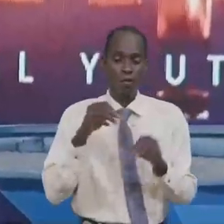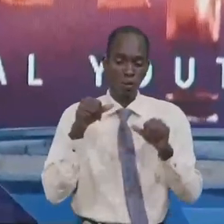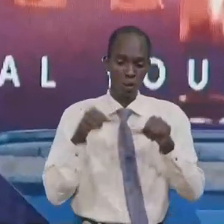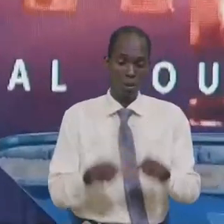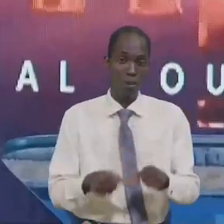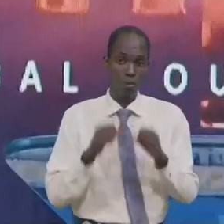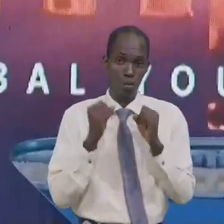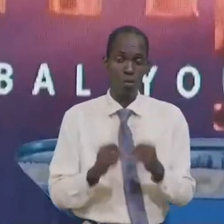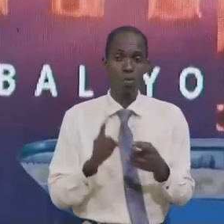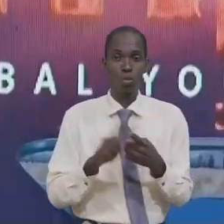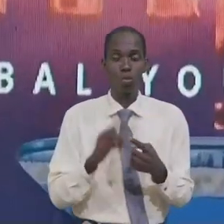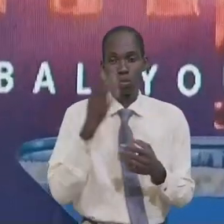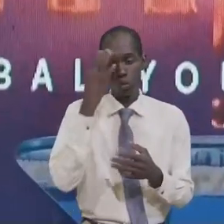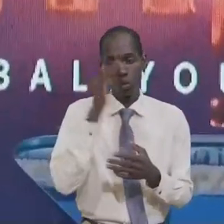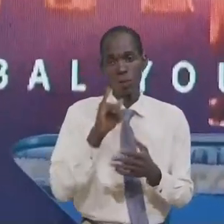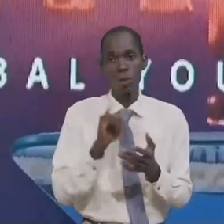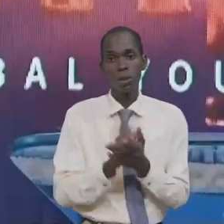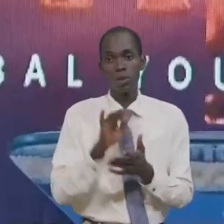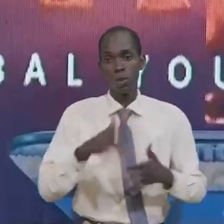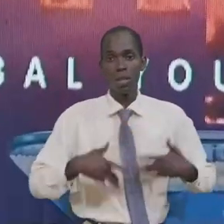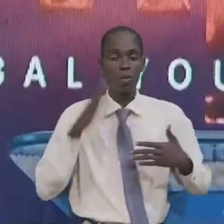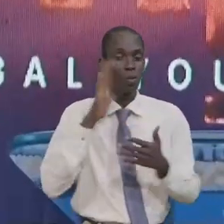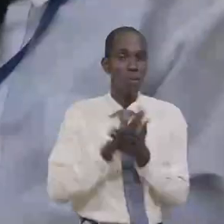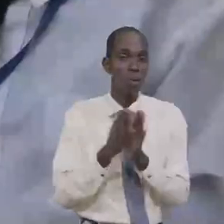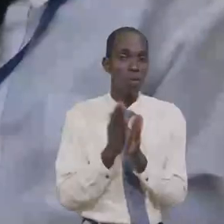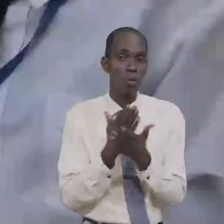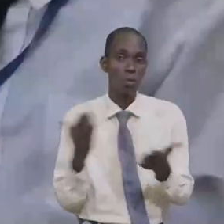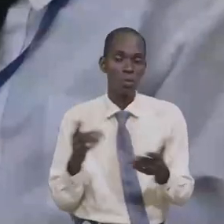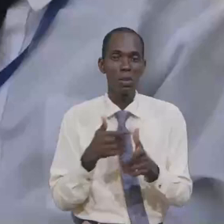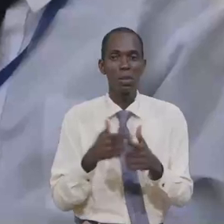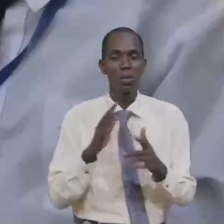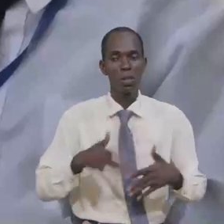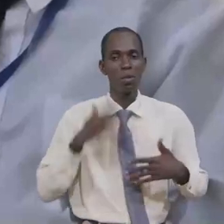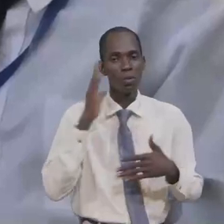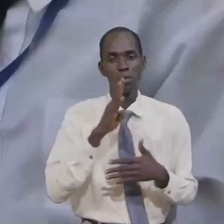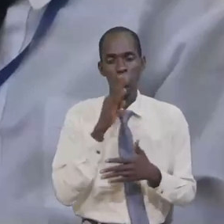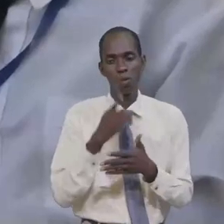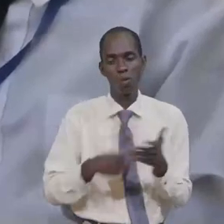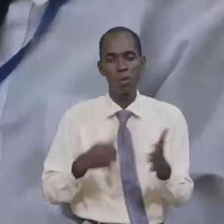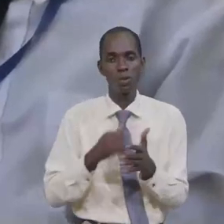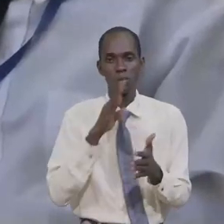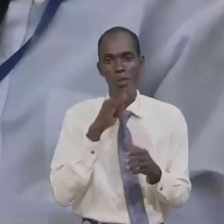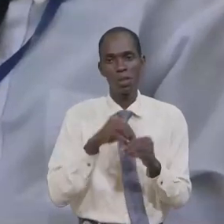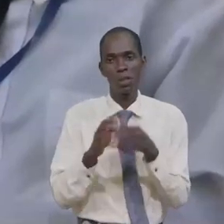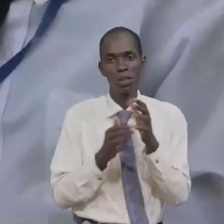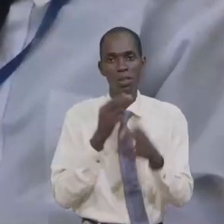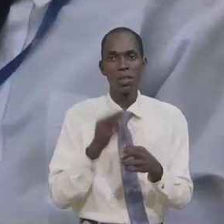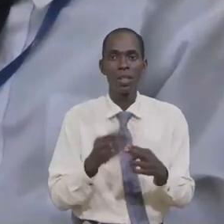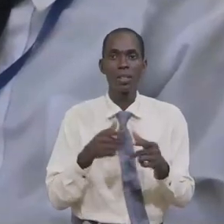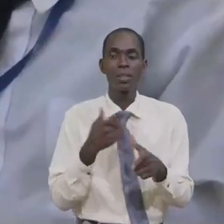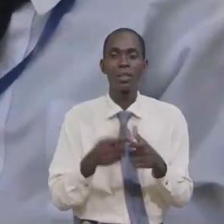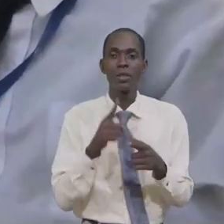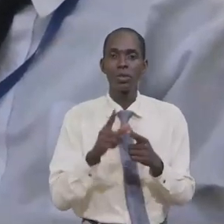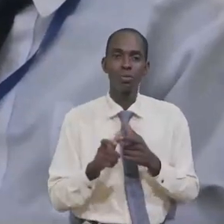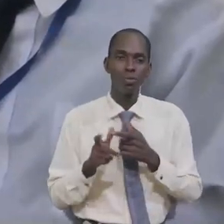va danser à quelque chose et tu as vu conduira quelque chose de bon et tout poursuivre cette maîtrise